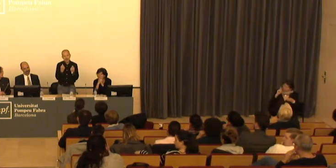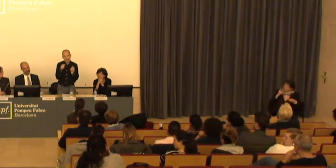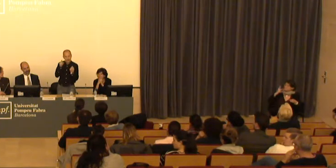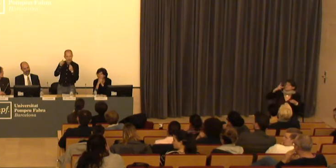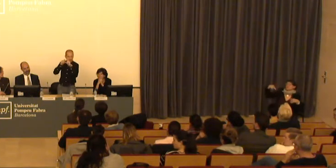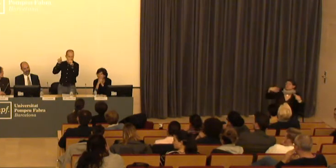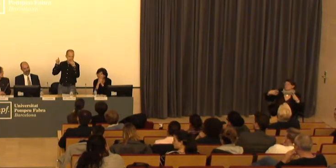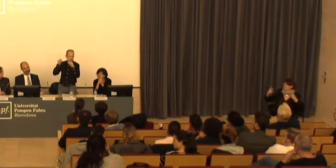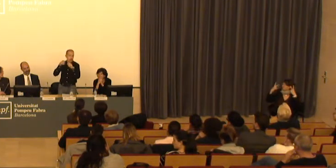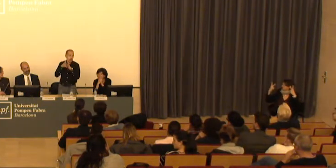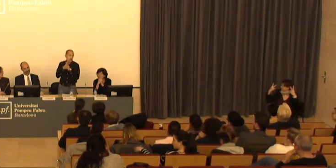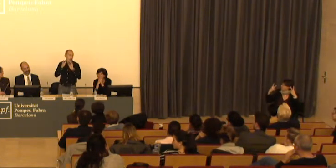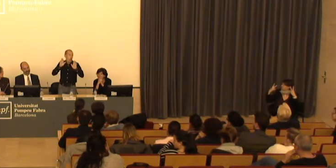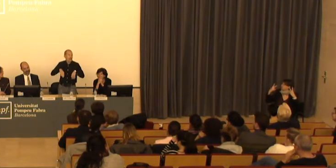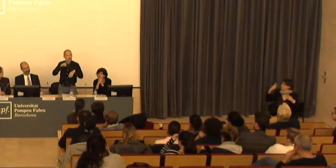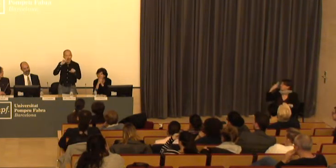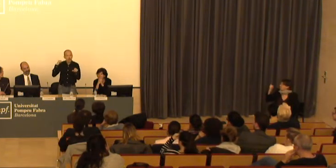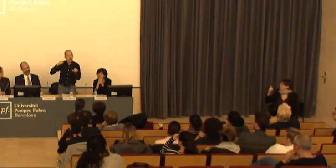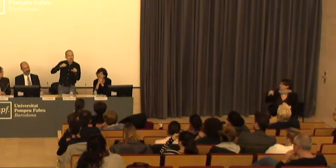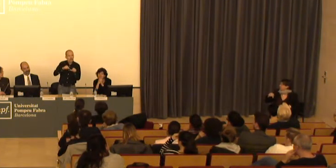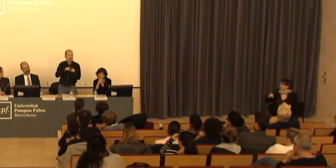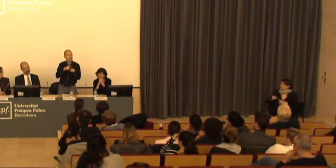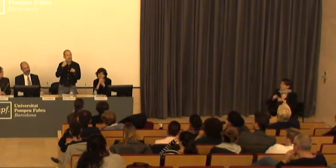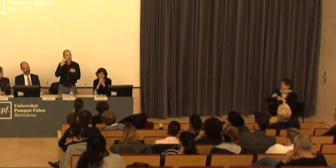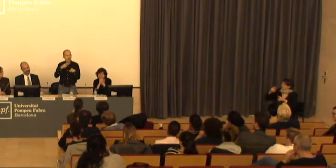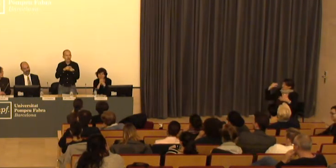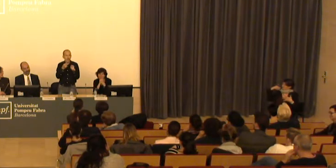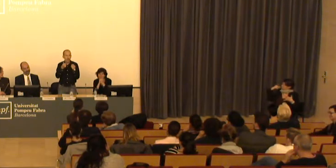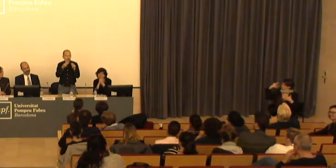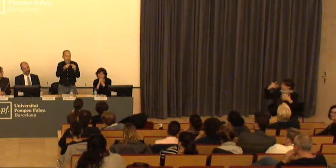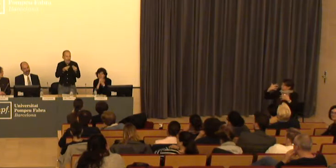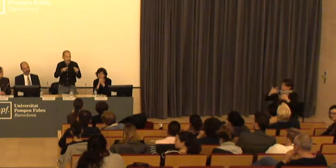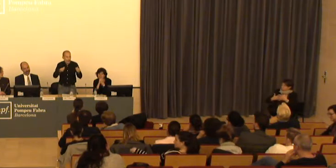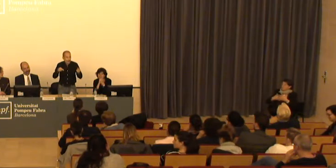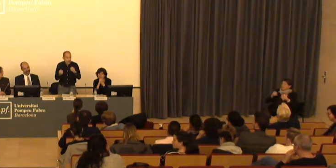perquè és molt necessari per a la comunitat sorda. Fins ara,